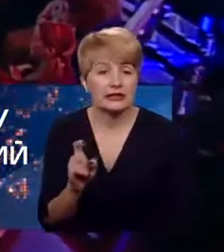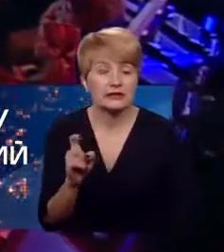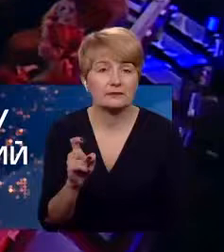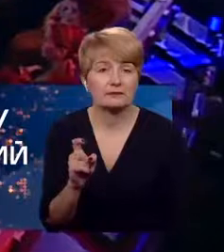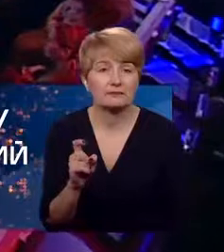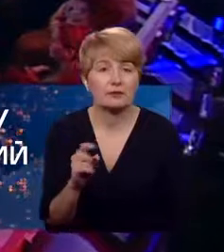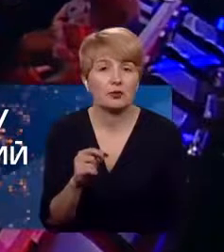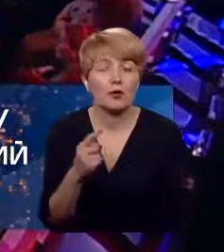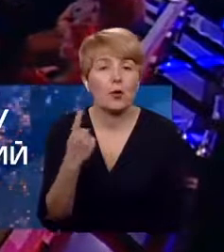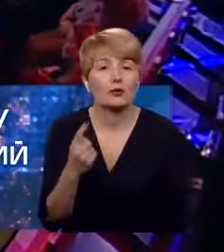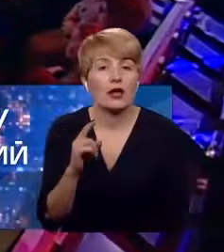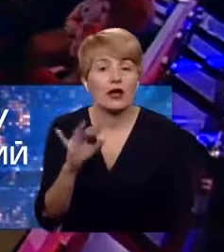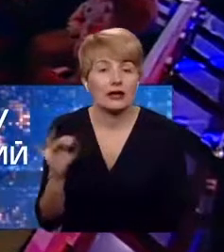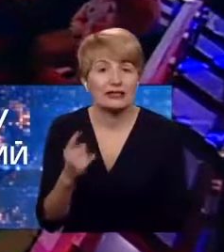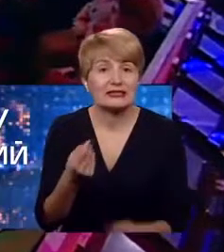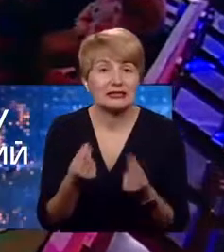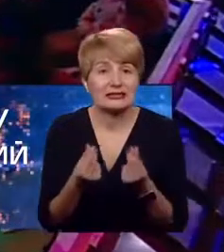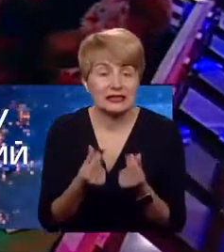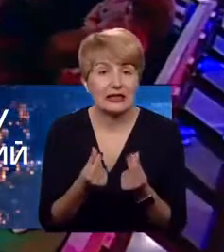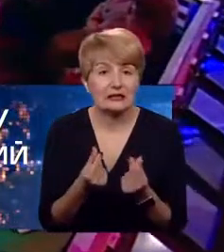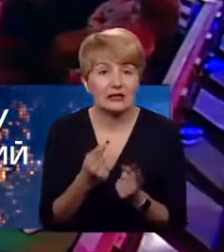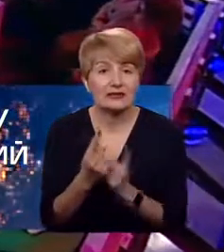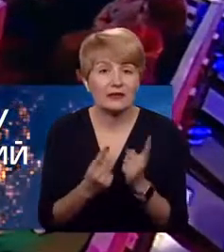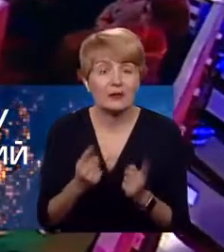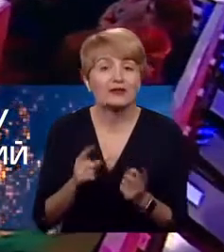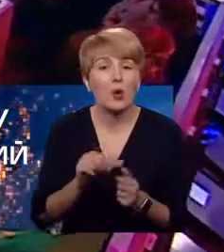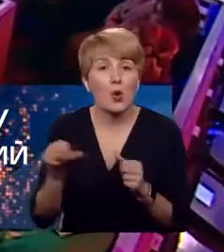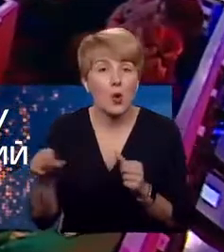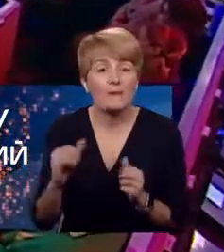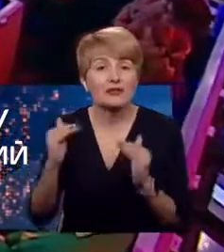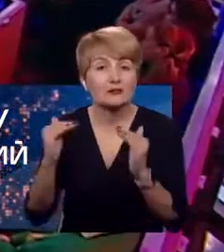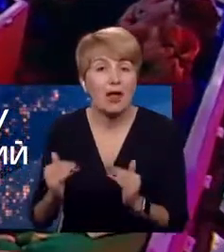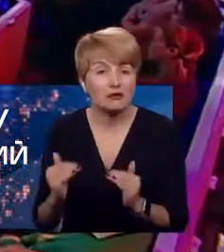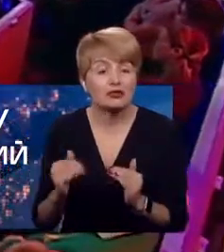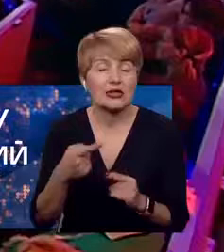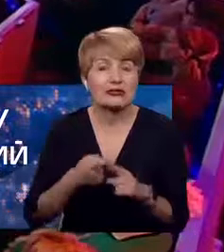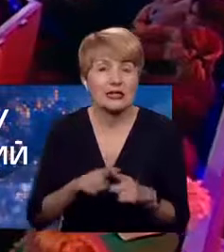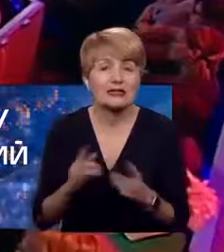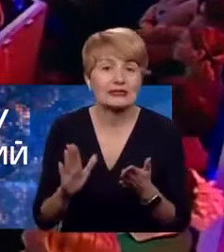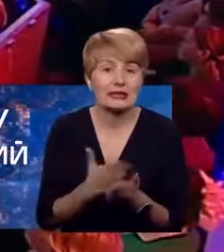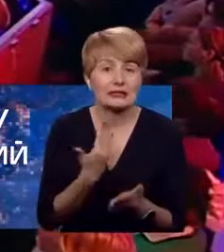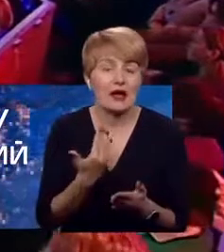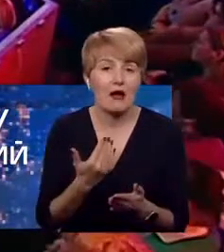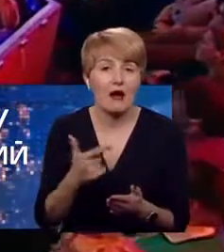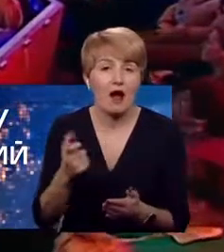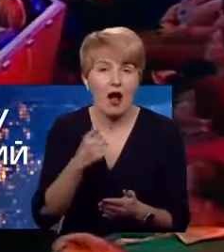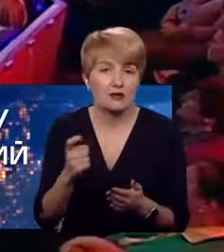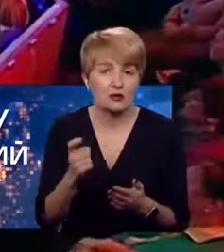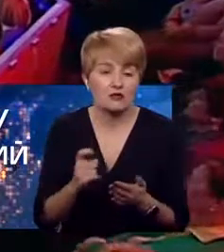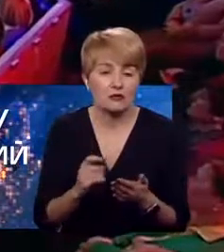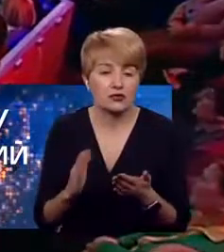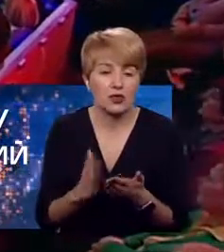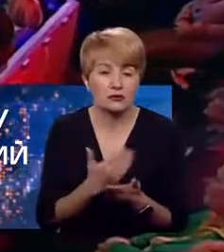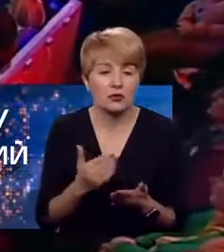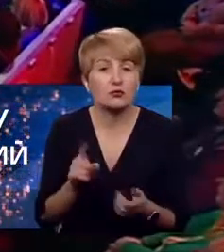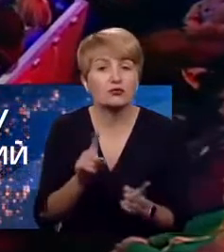Одна з цілей диверсифікації була, окрім зменшення ціни газу, це зняття цього газового зашморгу, що